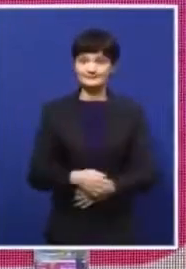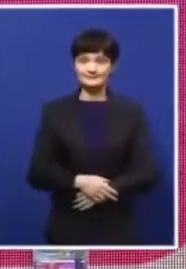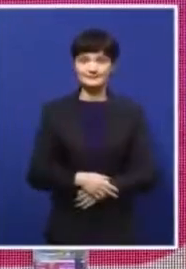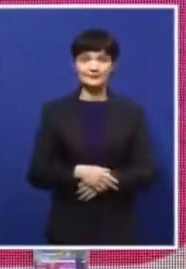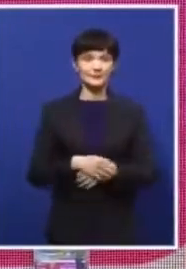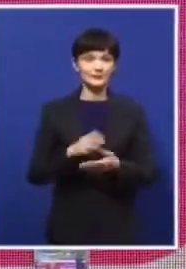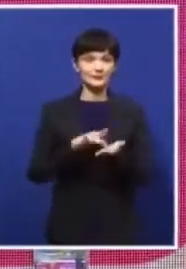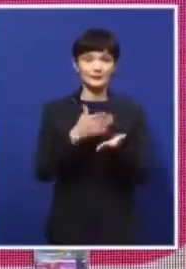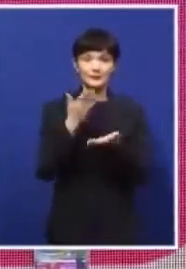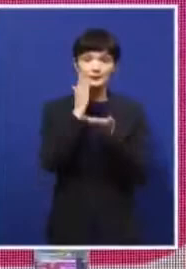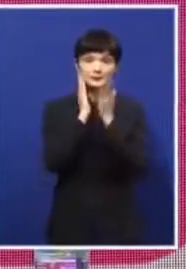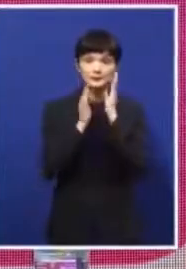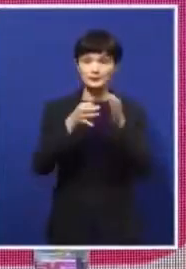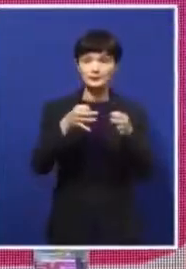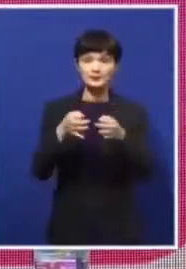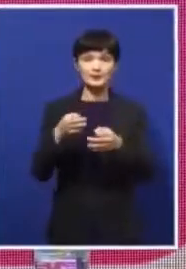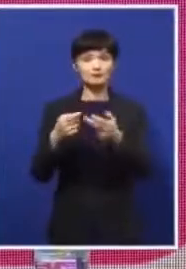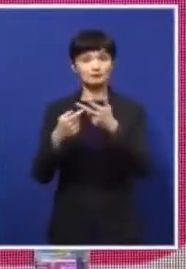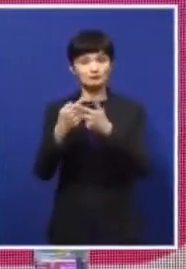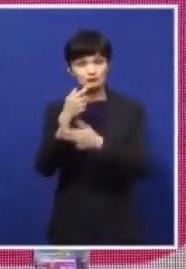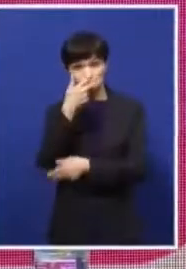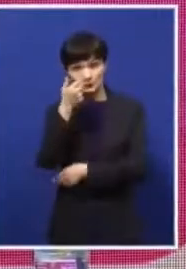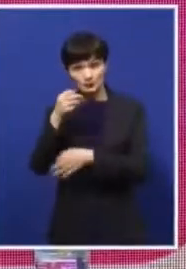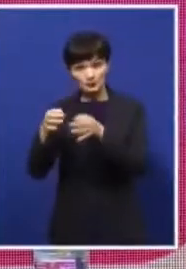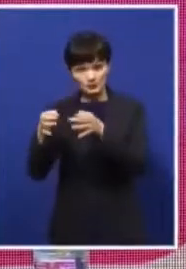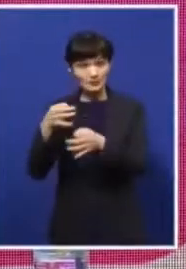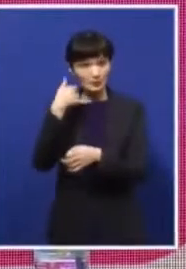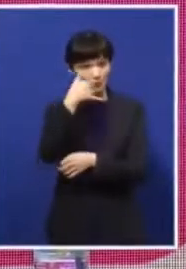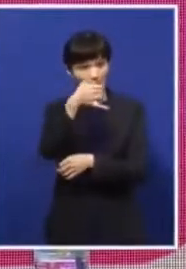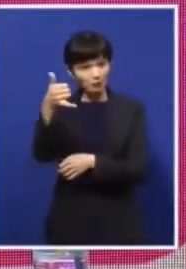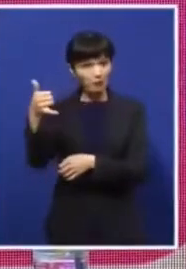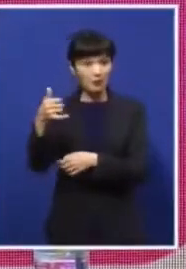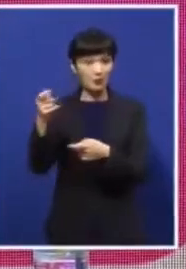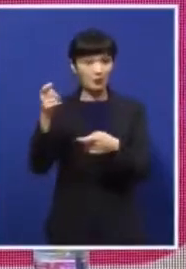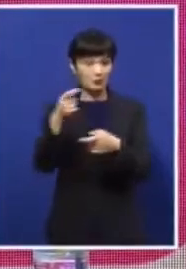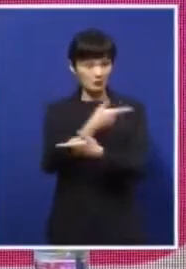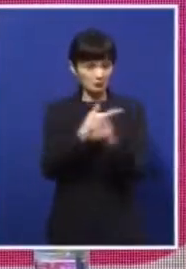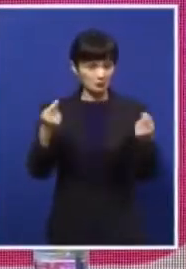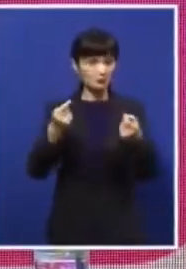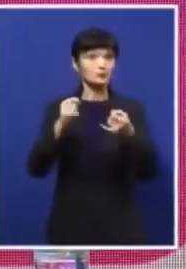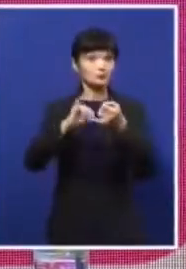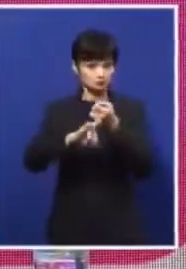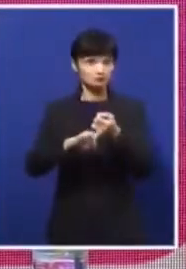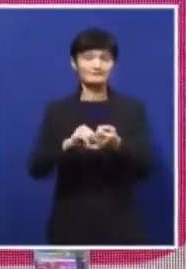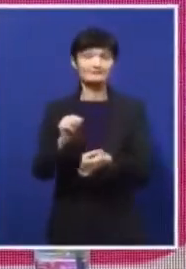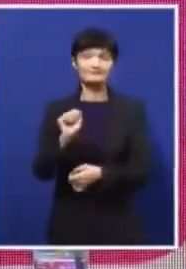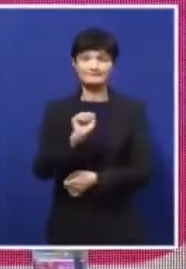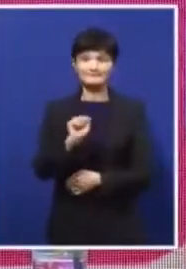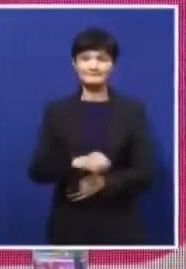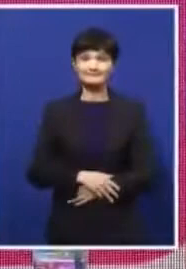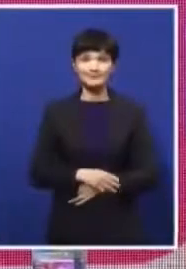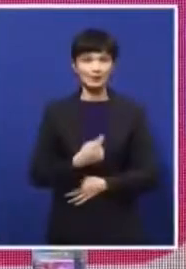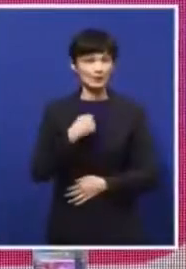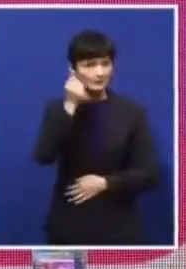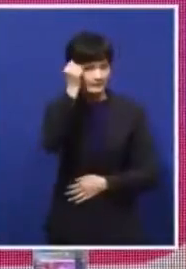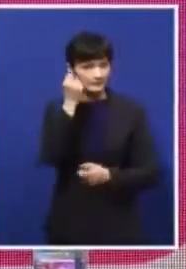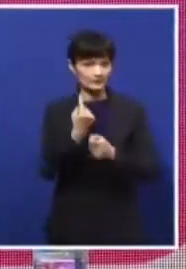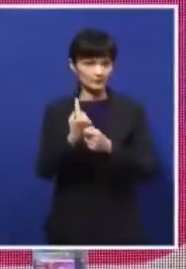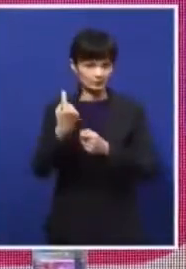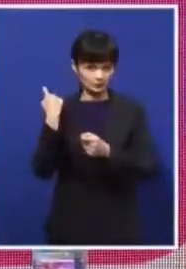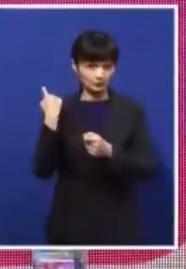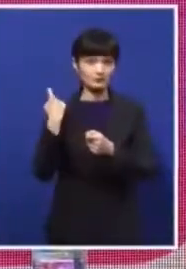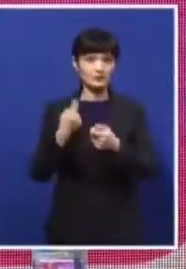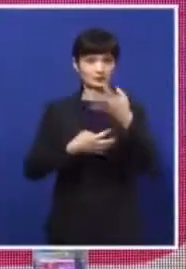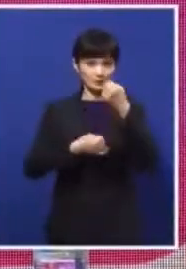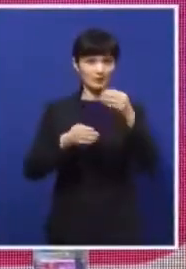系统。那这里有一个原因，就是因为我们去年其实是我记得没有错的，它是同时开始，就